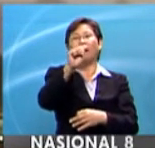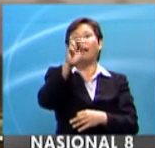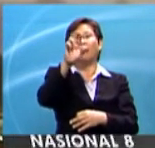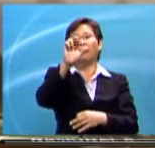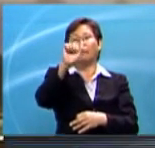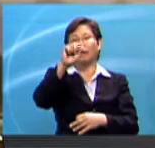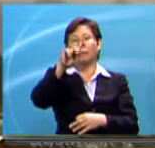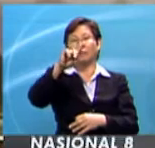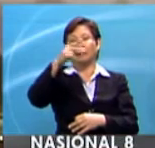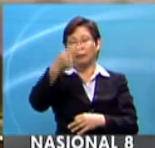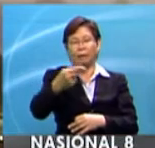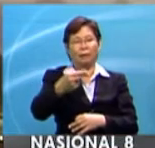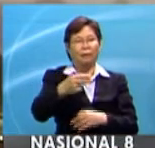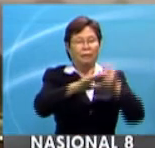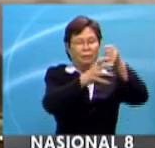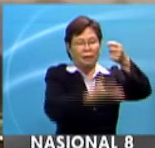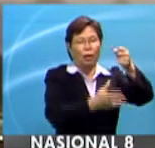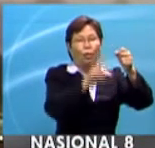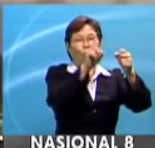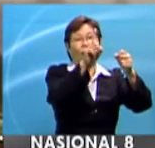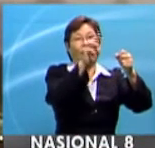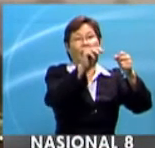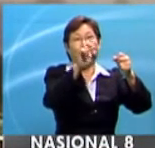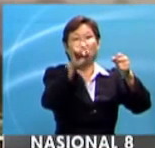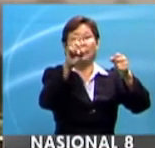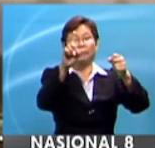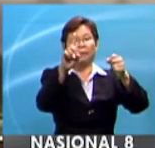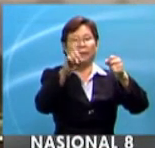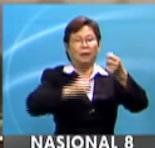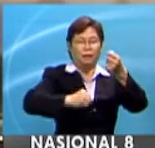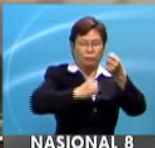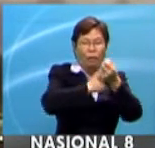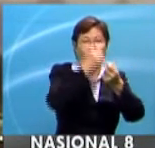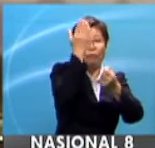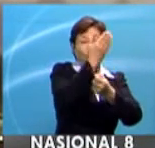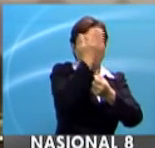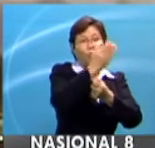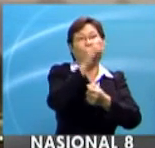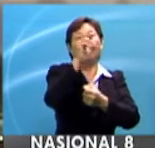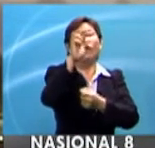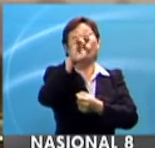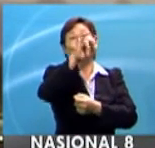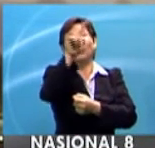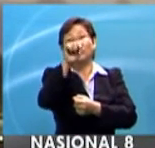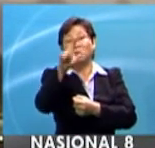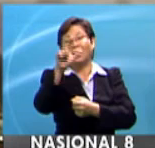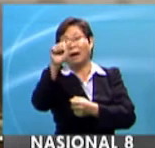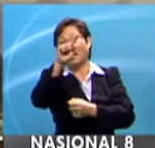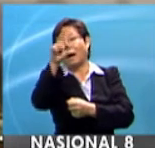bertajuk Dana 1MDB biayai syarikat filem Riza Aziz telah mempersoalkan sama ada